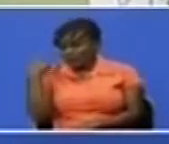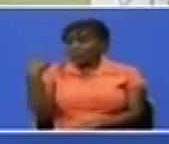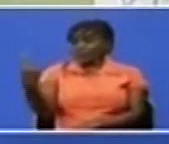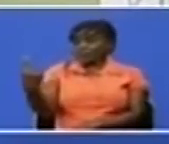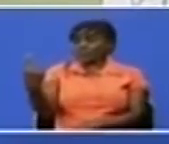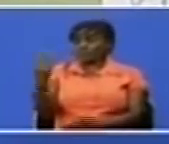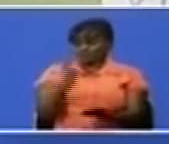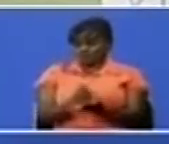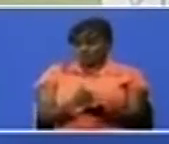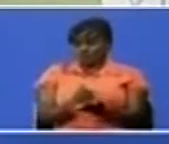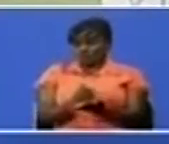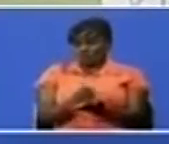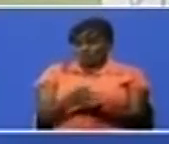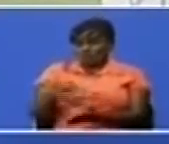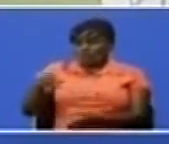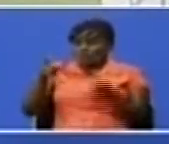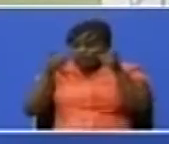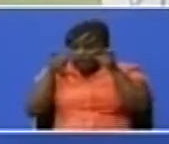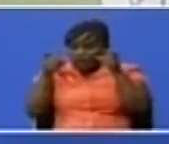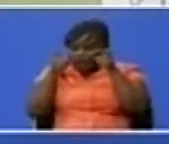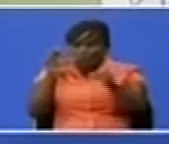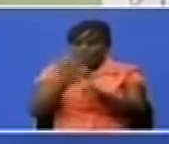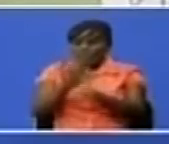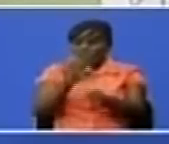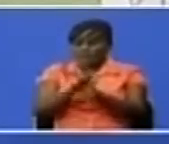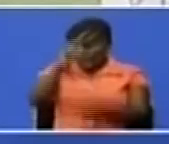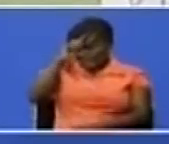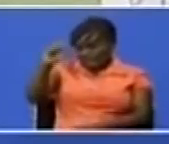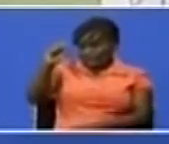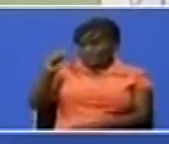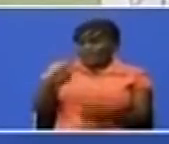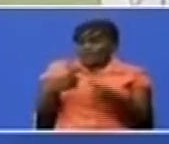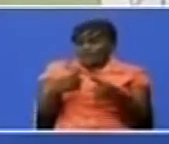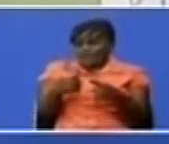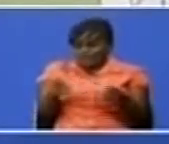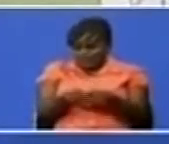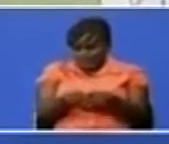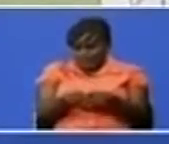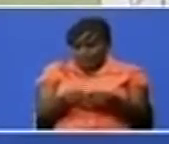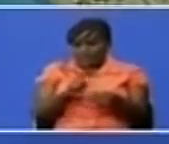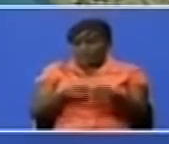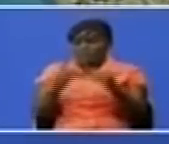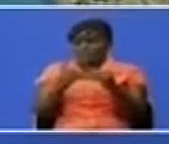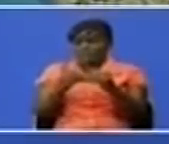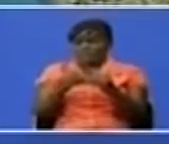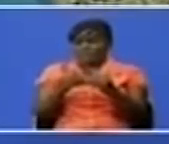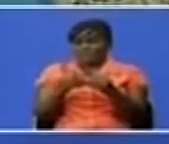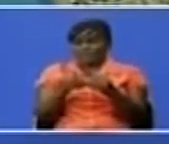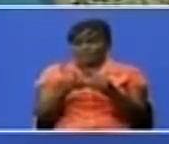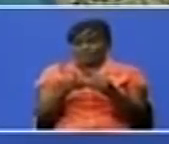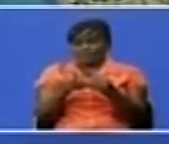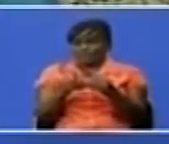Kenya. Nakumat have many many many respect. Ma when we enter in the pitch na Nakumat want to win. Ni rahisi na ni